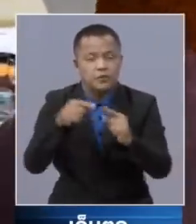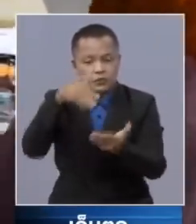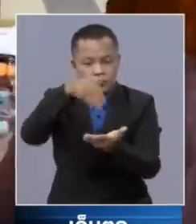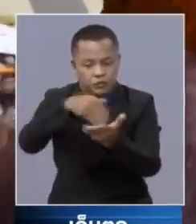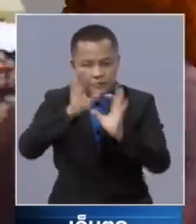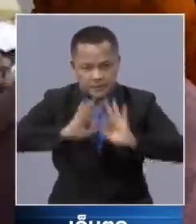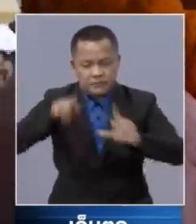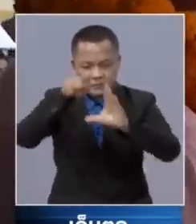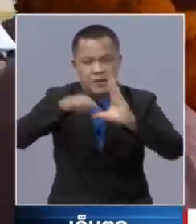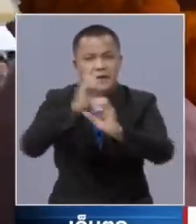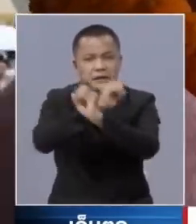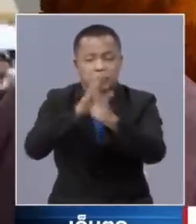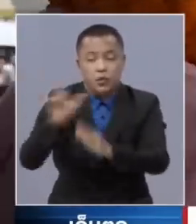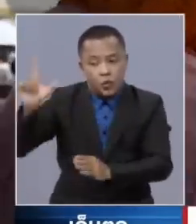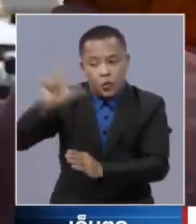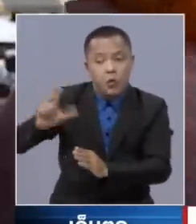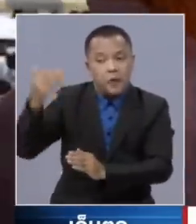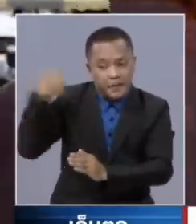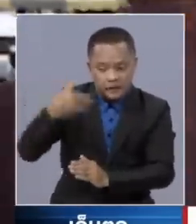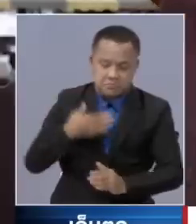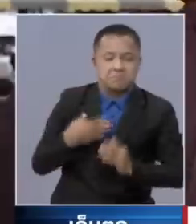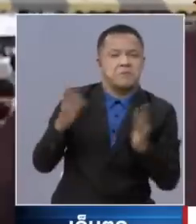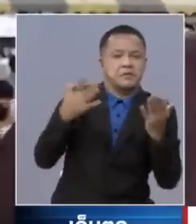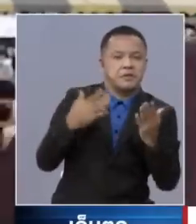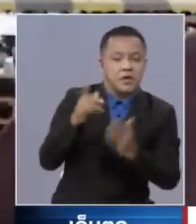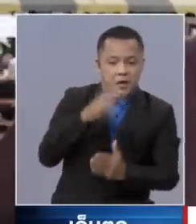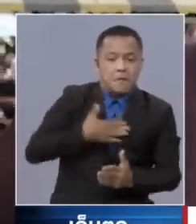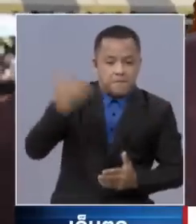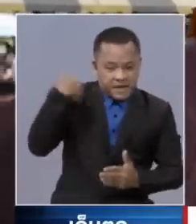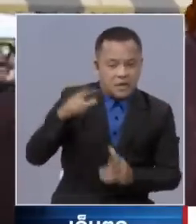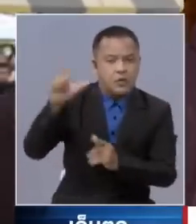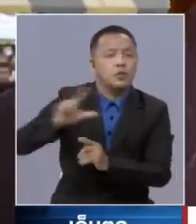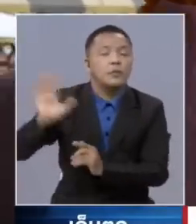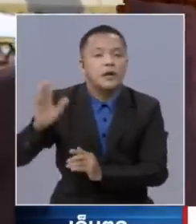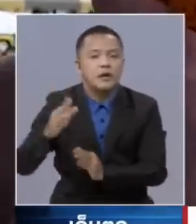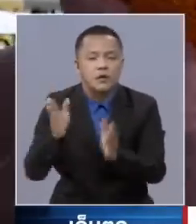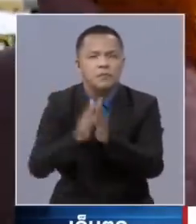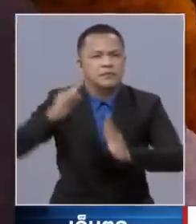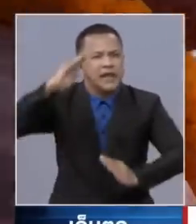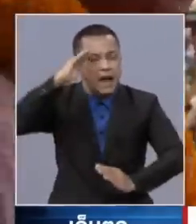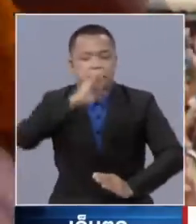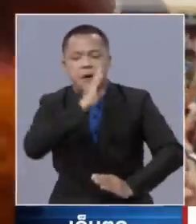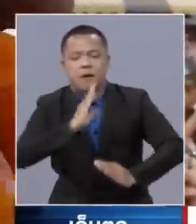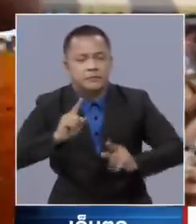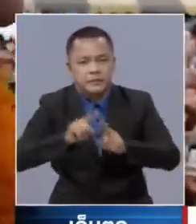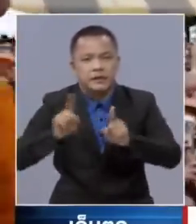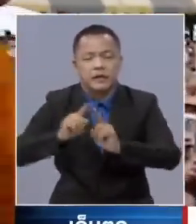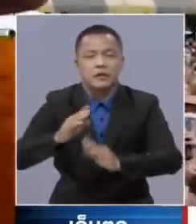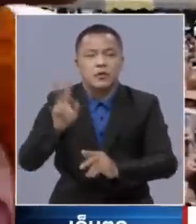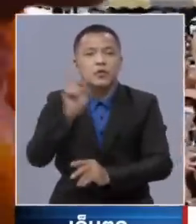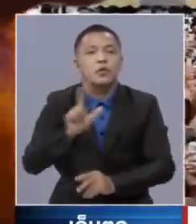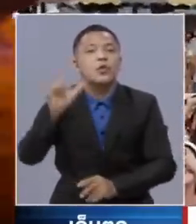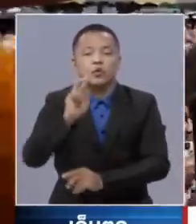คที่มันชัดเจนมีลุงไม่มีเรามีเราไม่มีลุงนะครับแล้วก็จุดยืนที่บอกว่าไม่ร่วมรัฐบาลพรรคทหารจำแรงที่ทั้งสองลุ